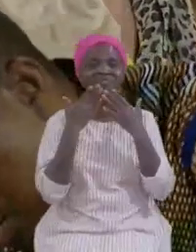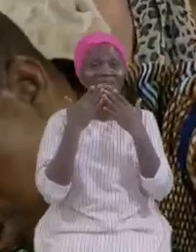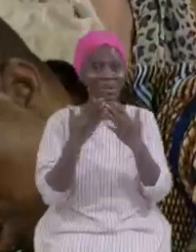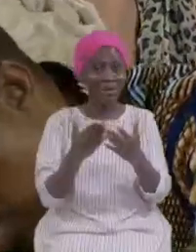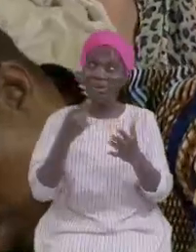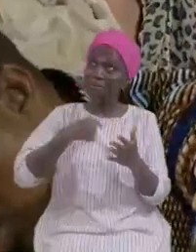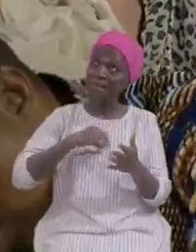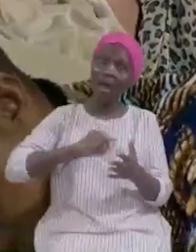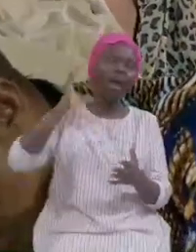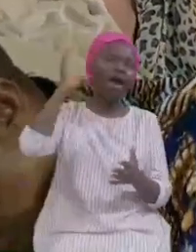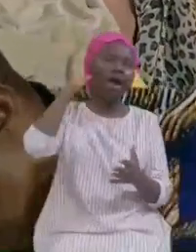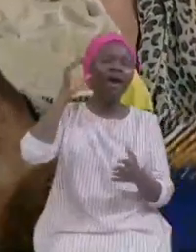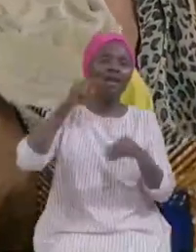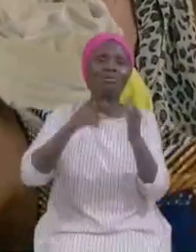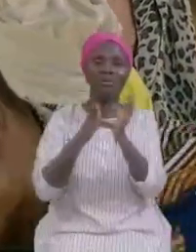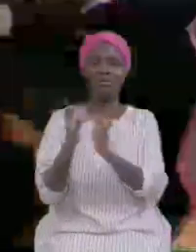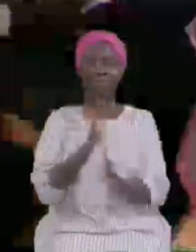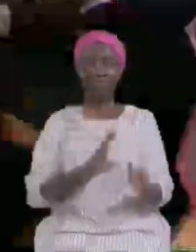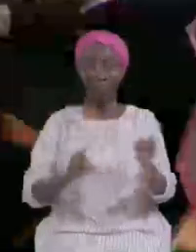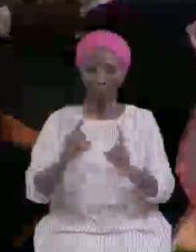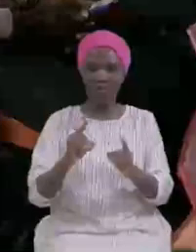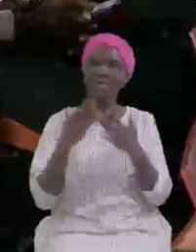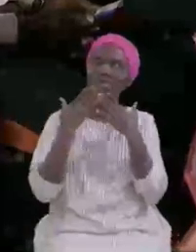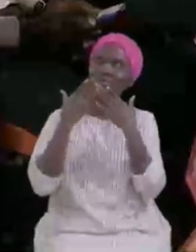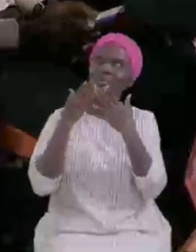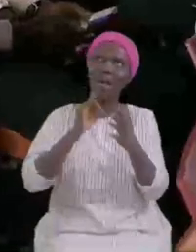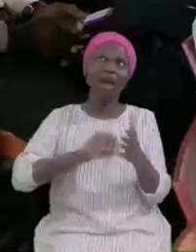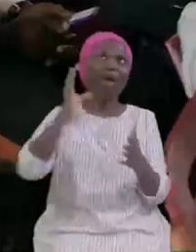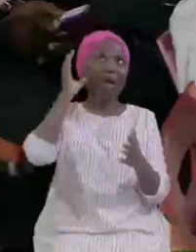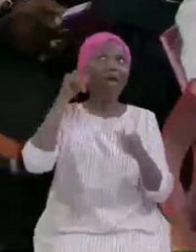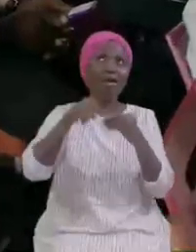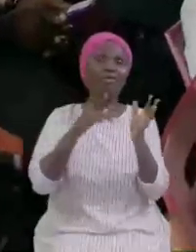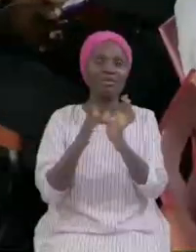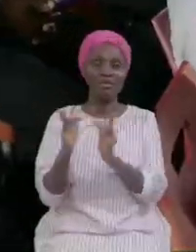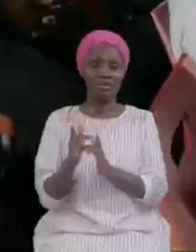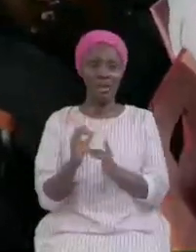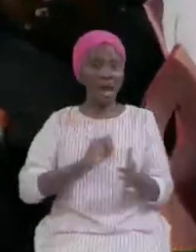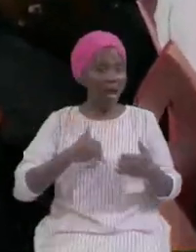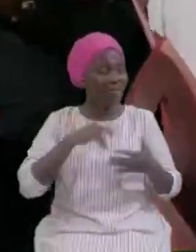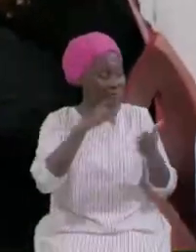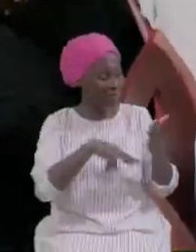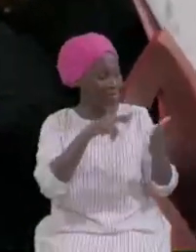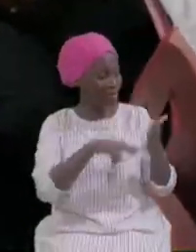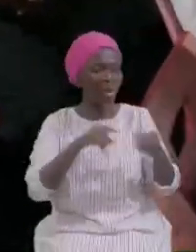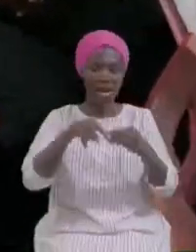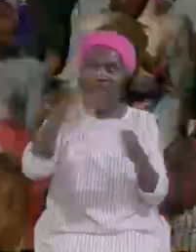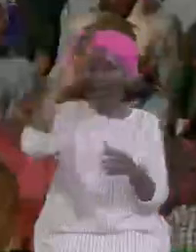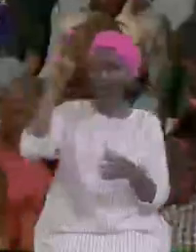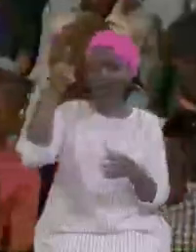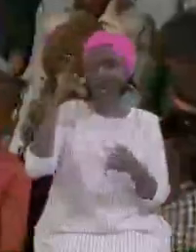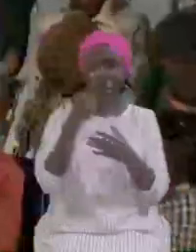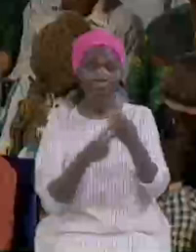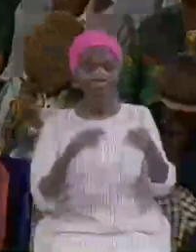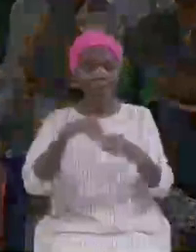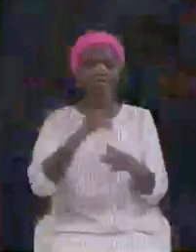Jésus. Dieu merci, j'ai entendu parler de Jésus. J'ai lu le concernant dans